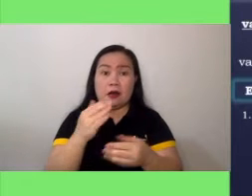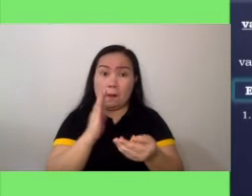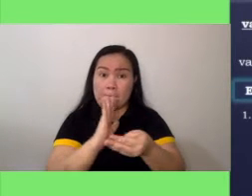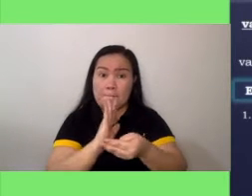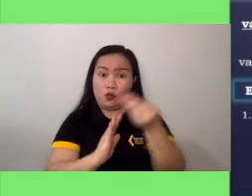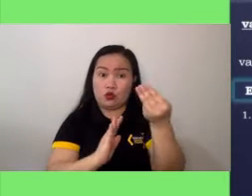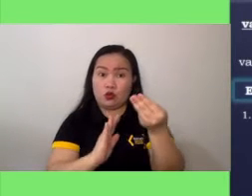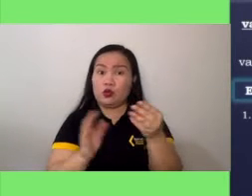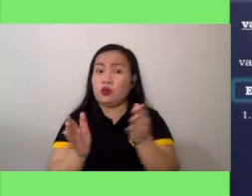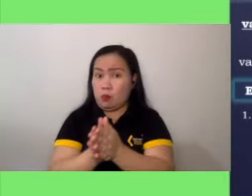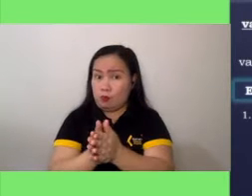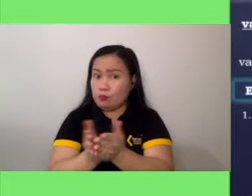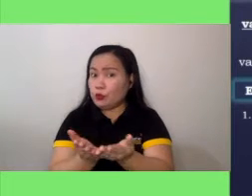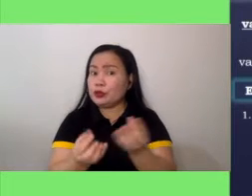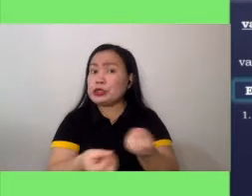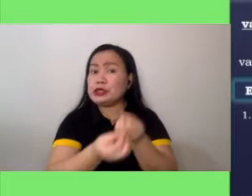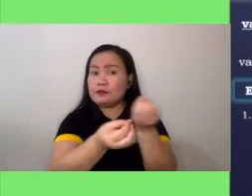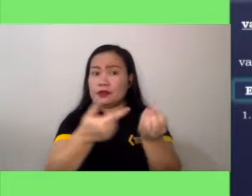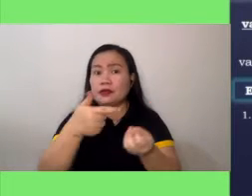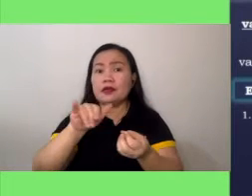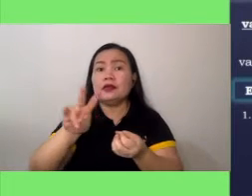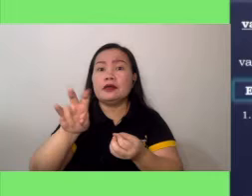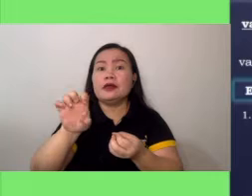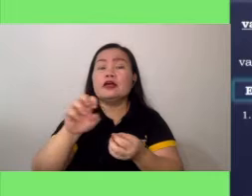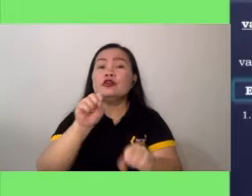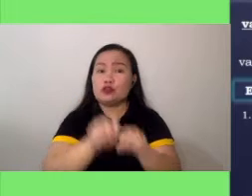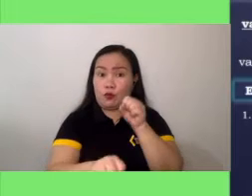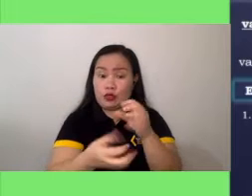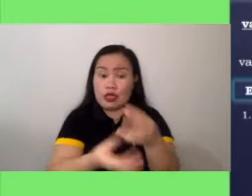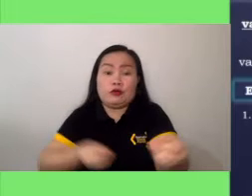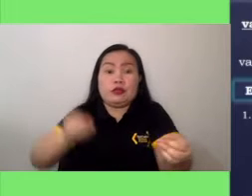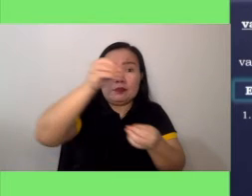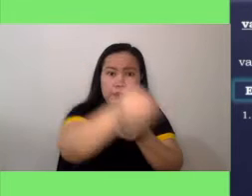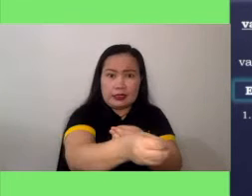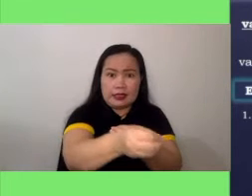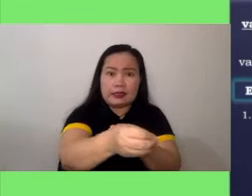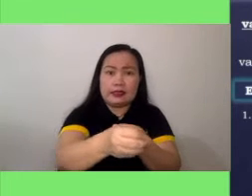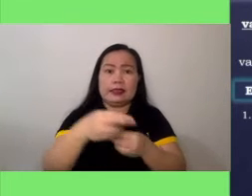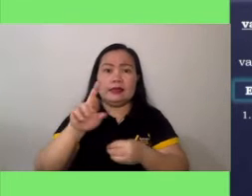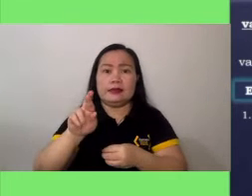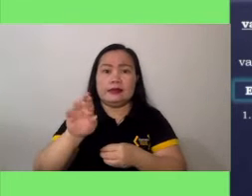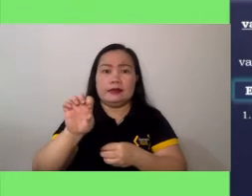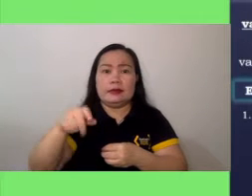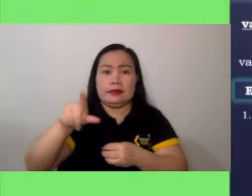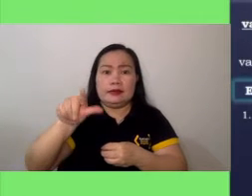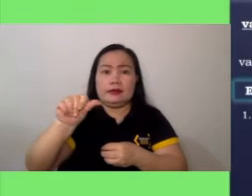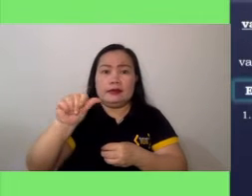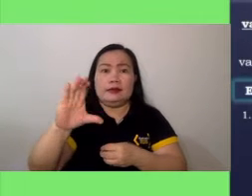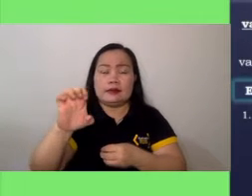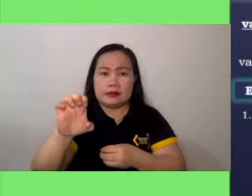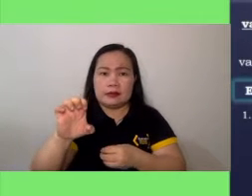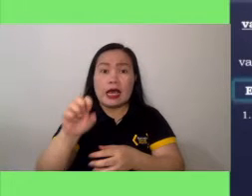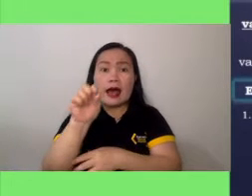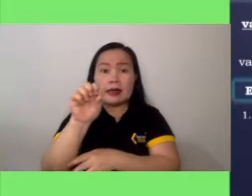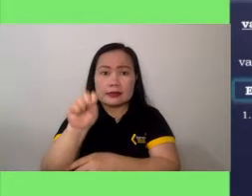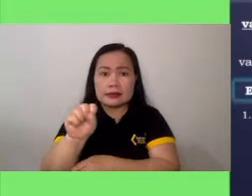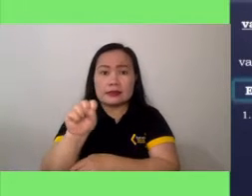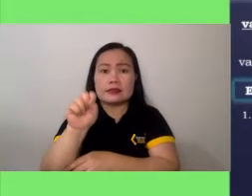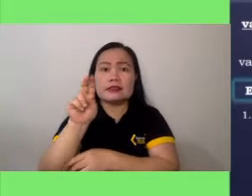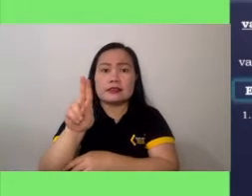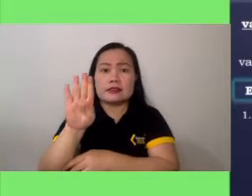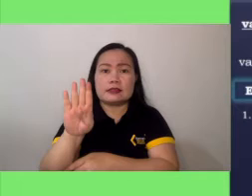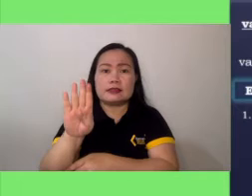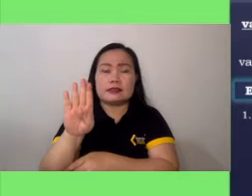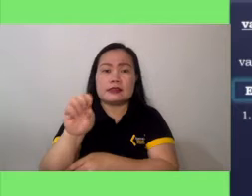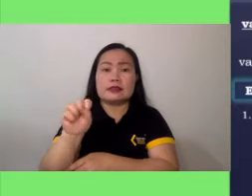given siya sa module nyo o given siya sa book. Yun po ang ilalagay natin. Okay. So, madalas kasing tanong yun,